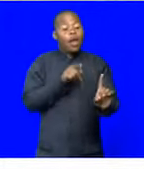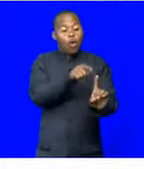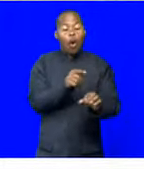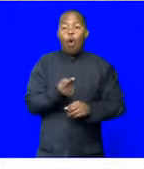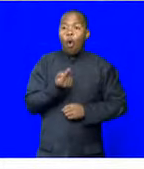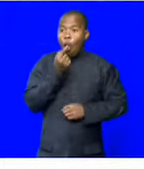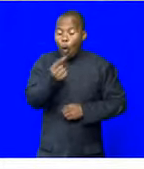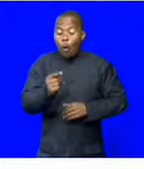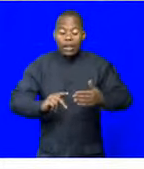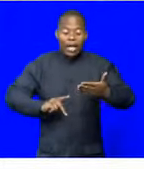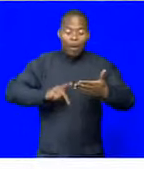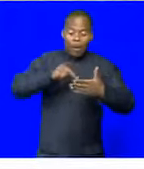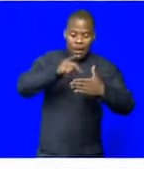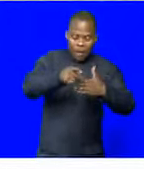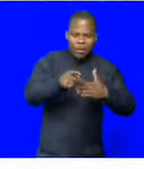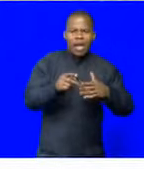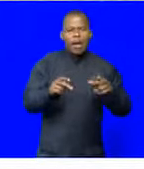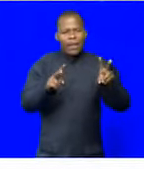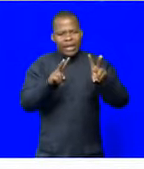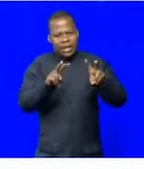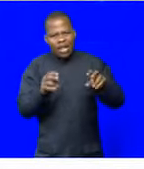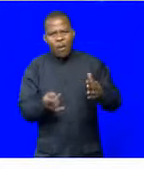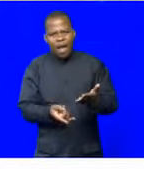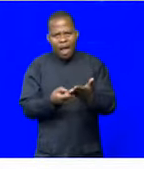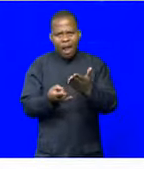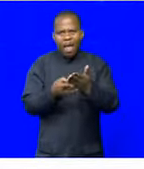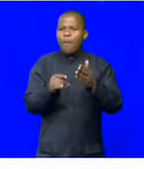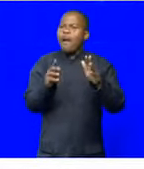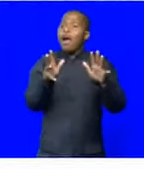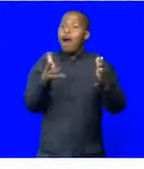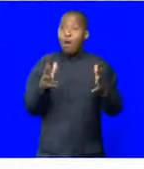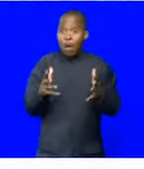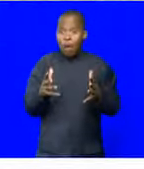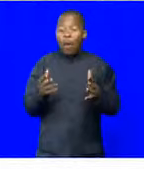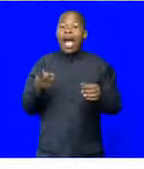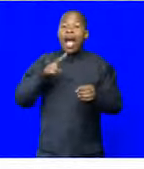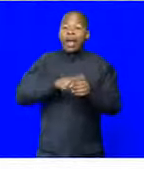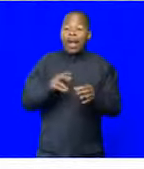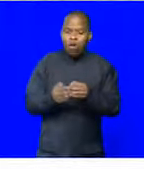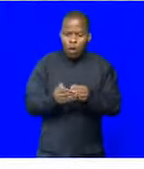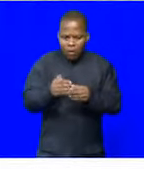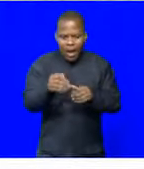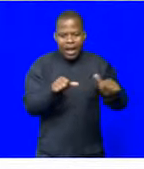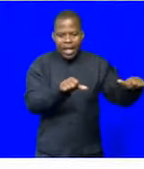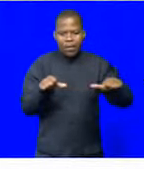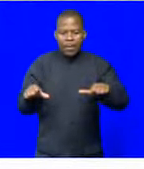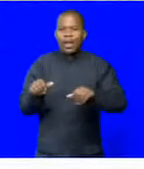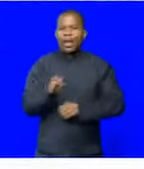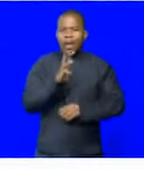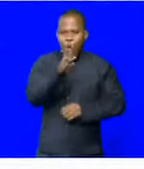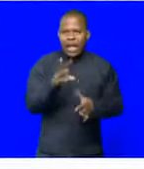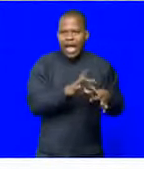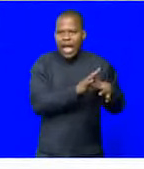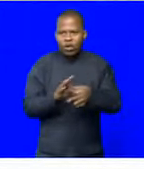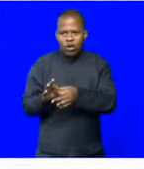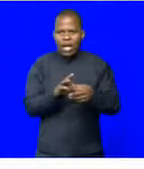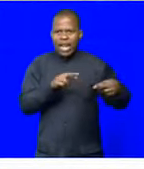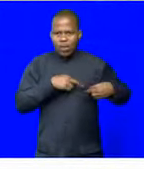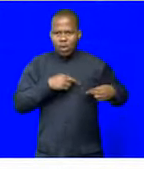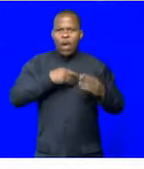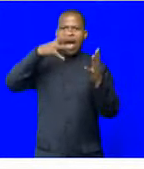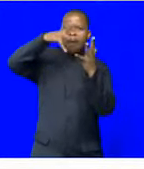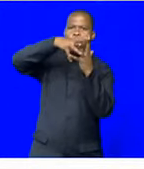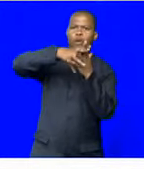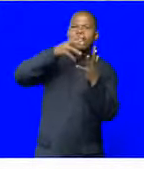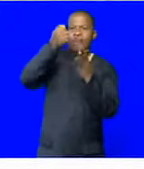lihlelo basalihlolisisa ukuthi litawusebenda yini pheceleti piloting. Umbiko lokhishwe inhlangano yengungu yemathemba